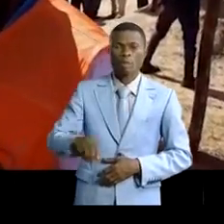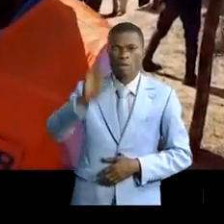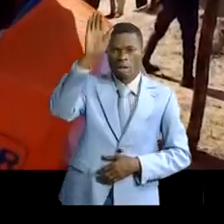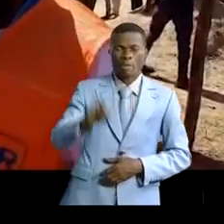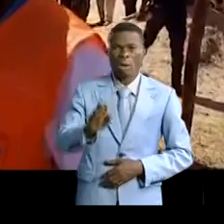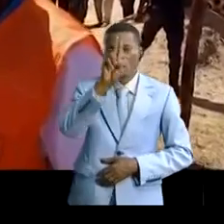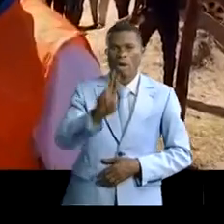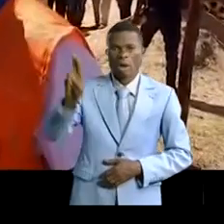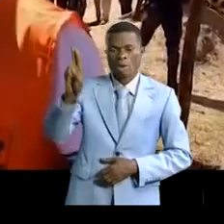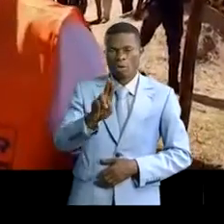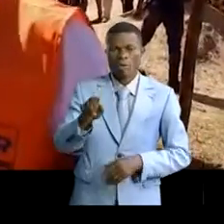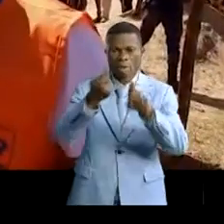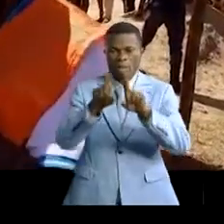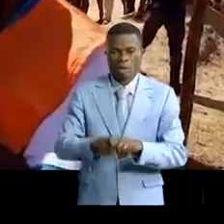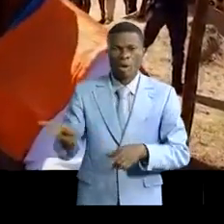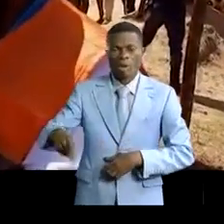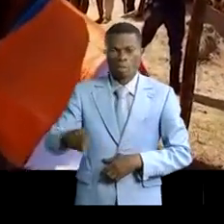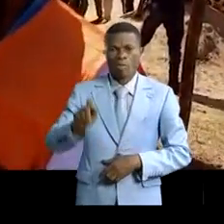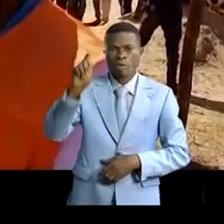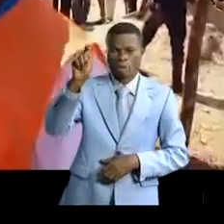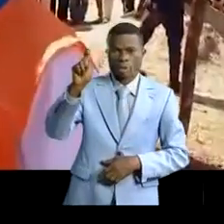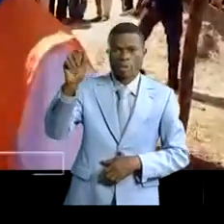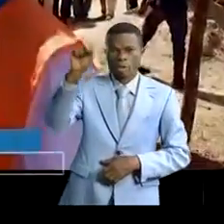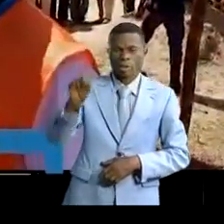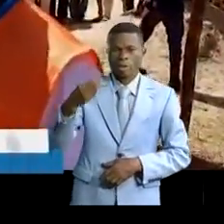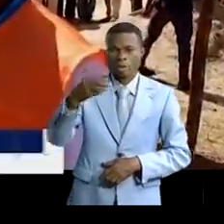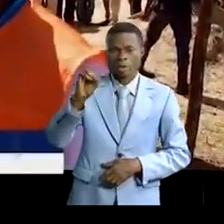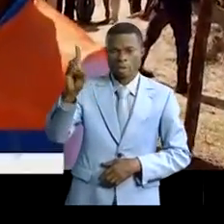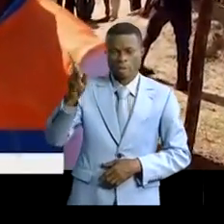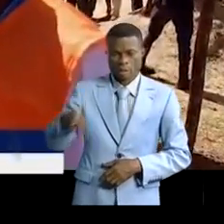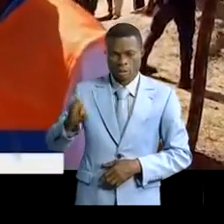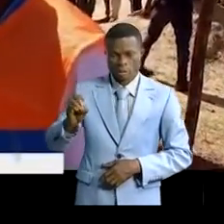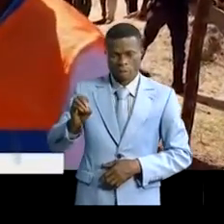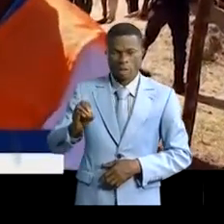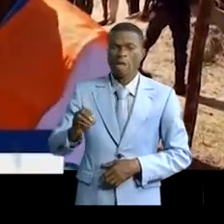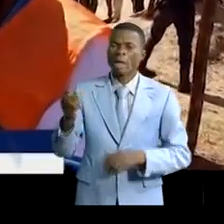celle de la Tchopo, sur base des devis communs, ont bénéficié d'un